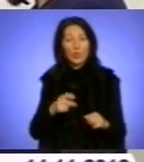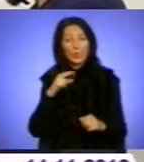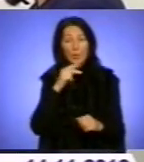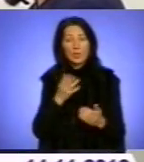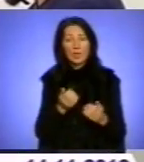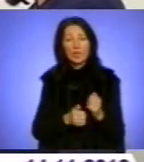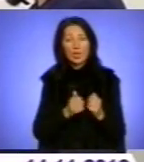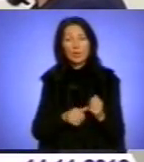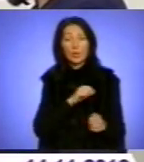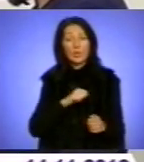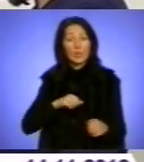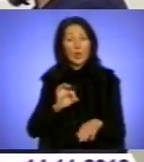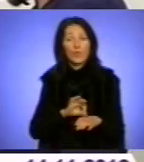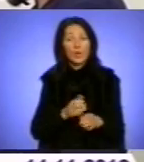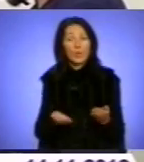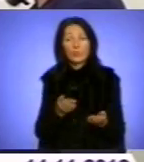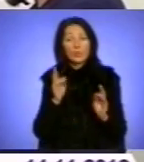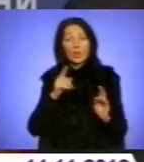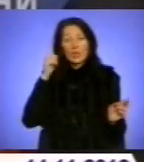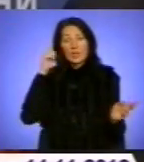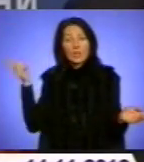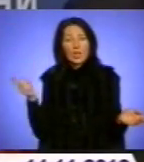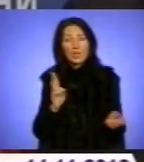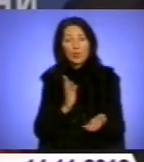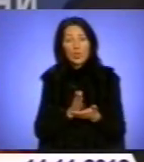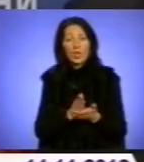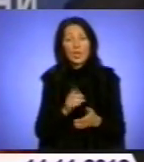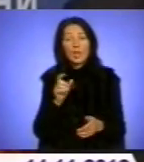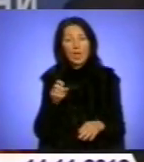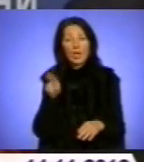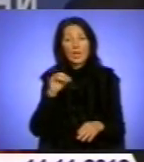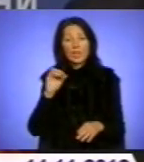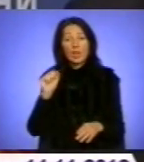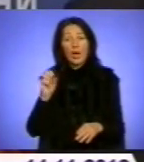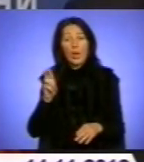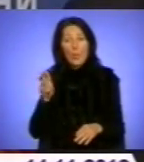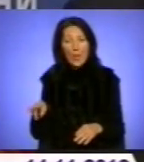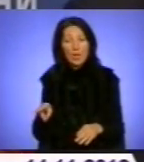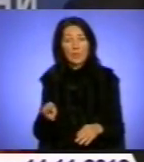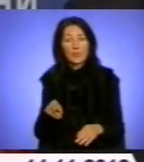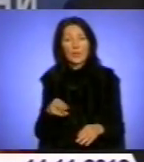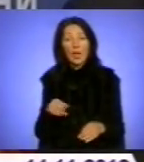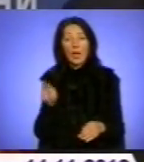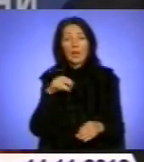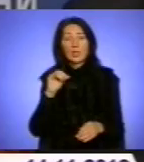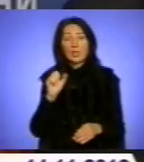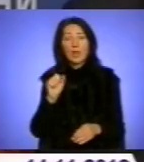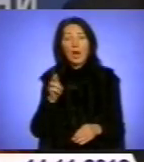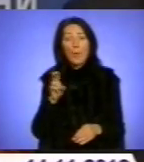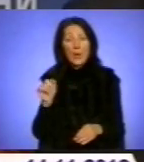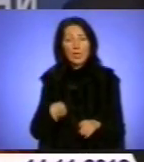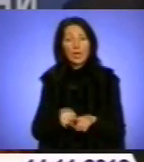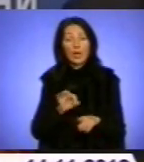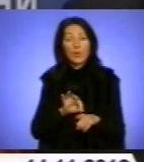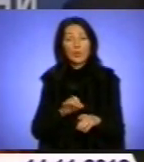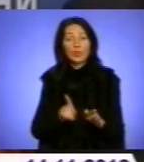самі хворі можуть і не здогадуватися, що мають діабет. Діабет – це таке захворювання, яке протікає на перших